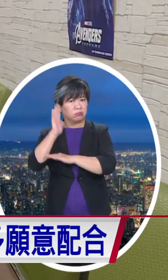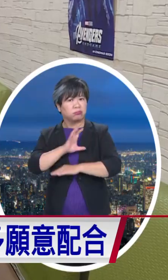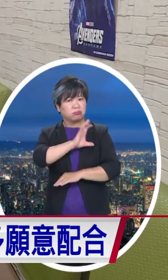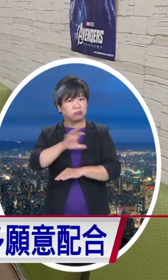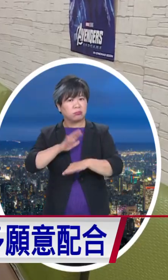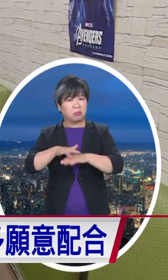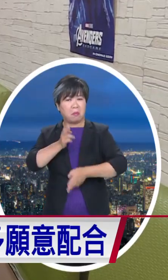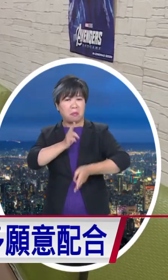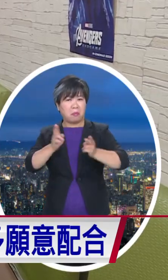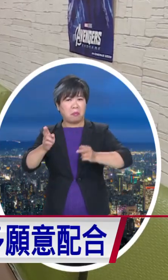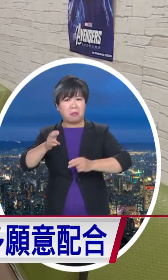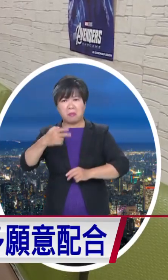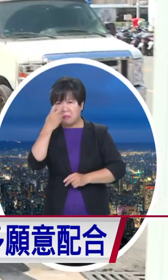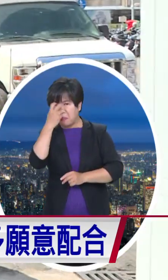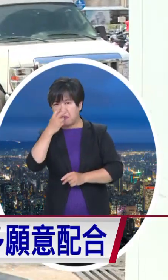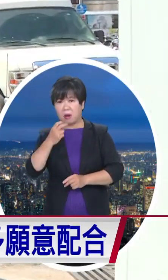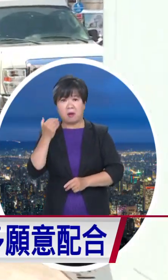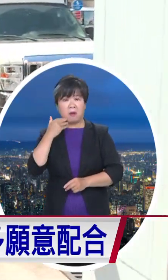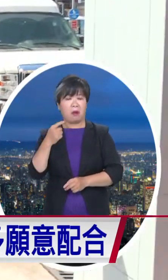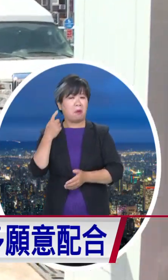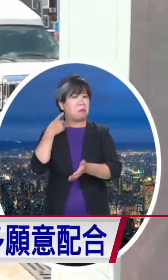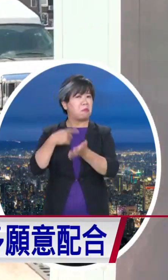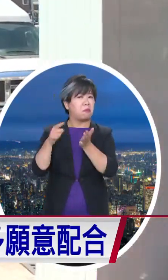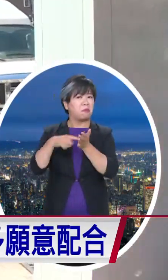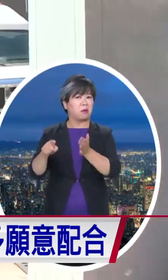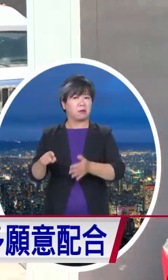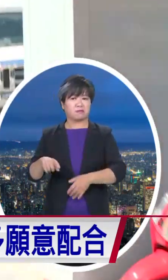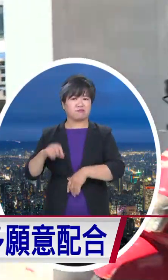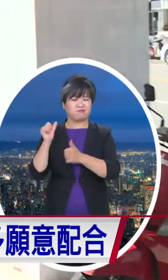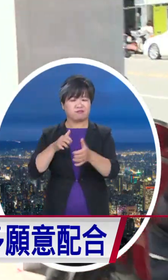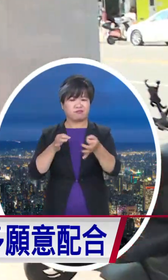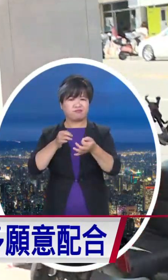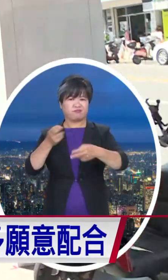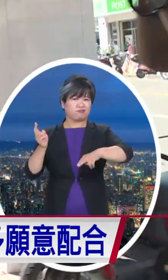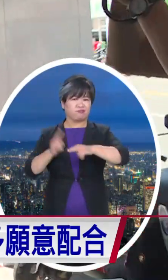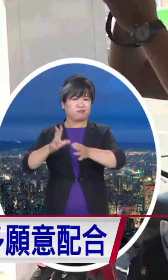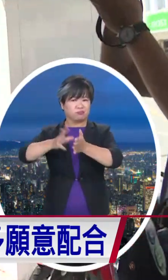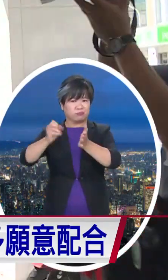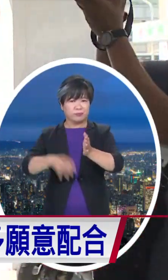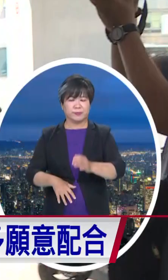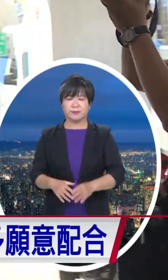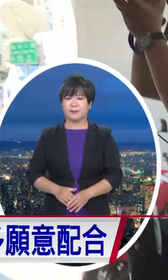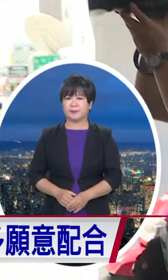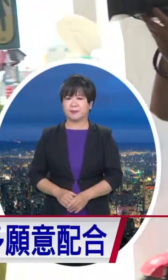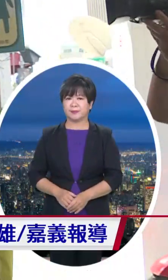政府各单位也会动员稽查，屡劝不听，最终勒令停业。